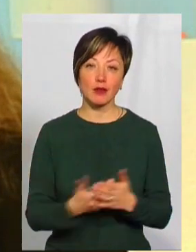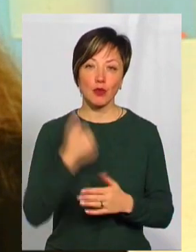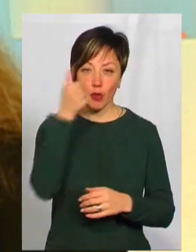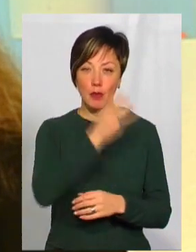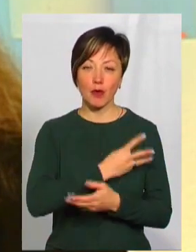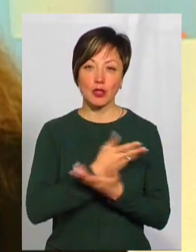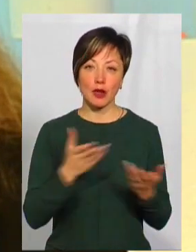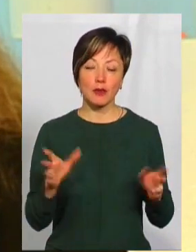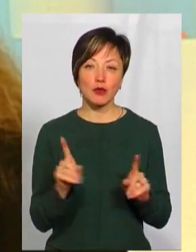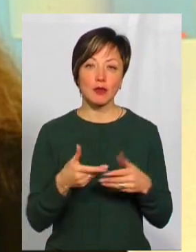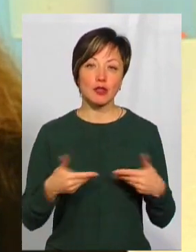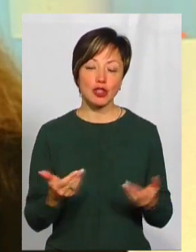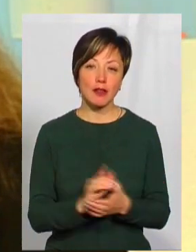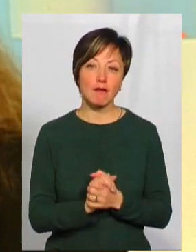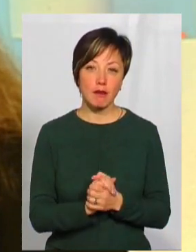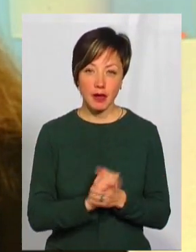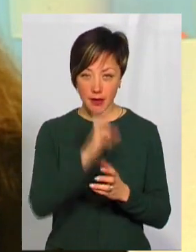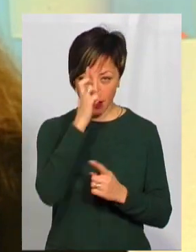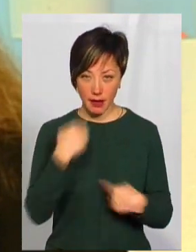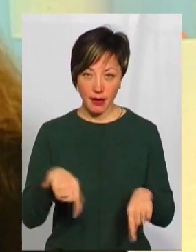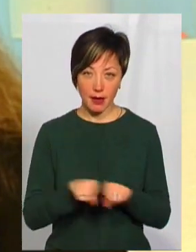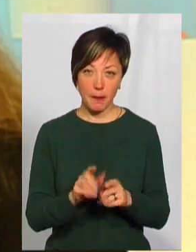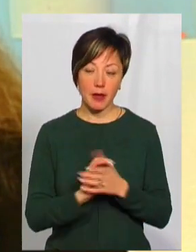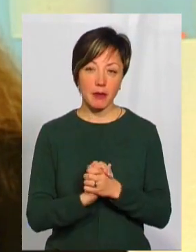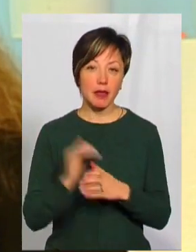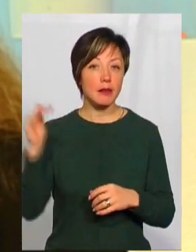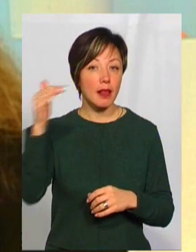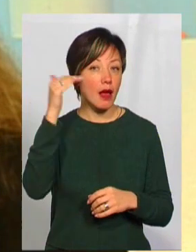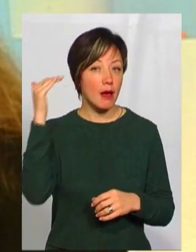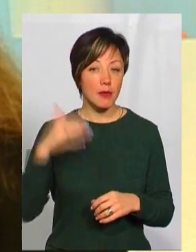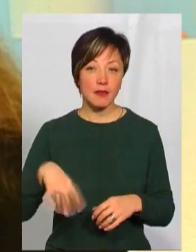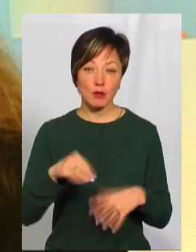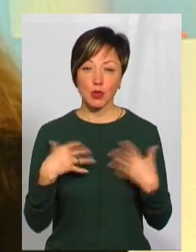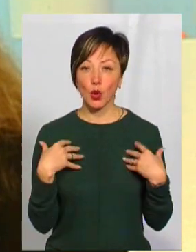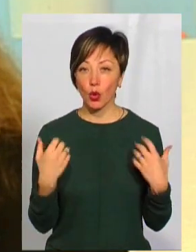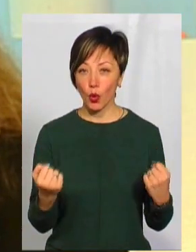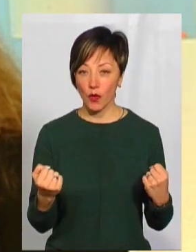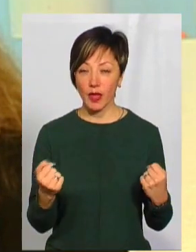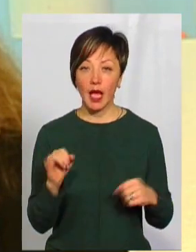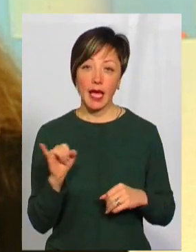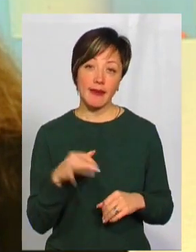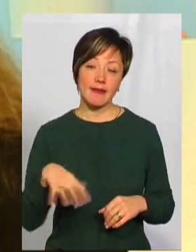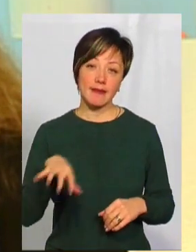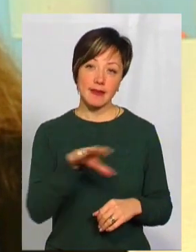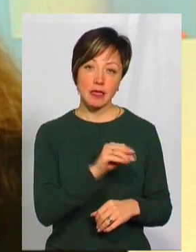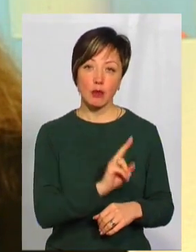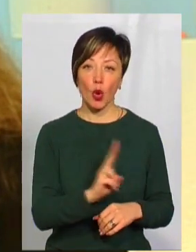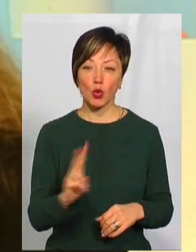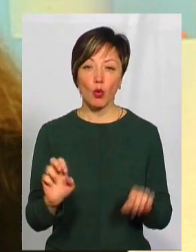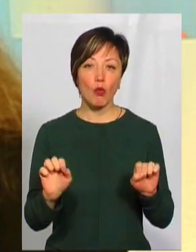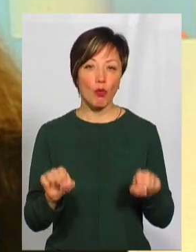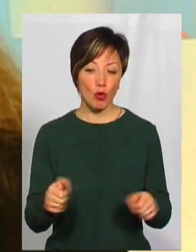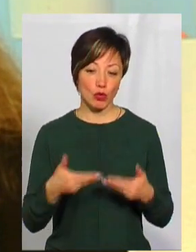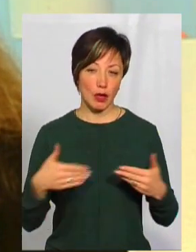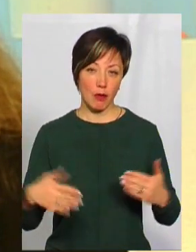роком, побажати всім, щоб ми жили в мирній країні, під мирним небом, всім здоров'я. І всім, хто може